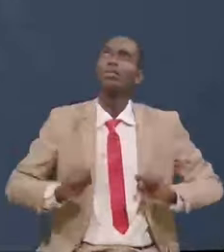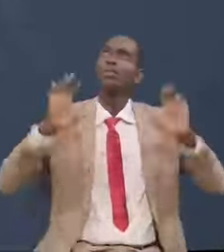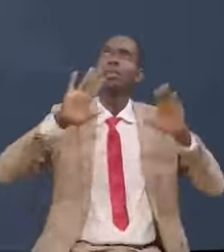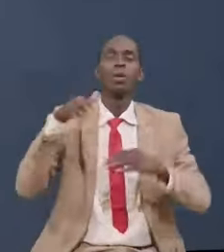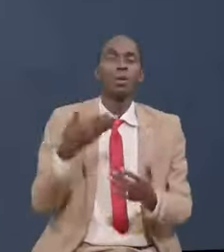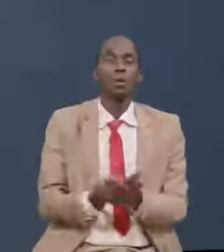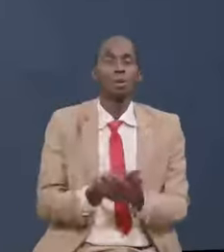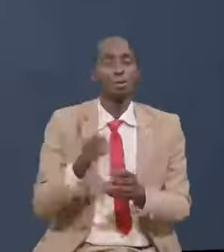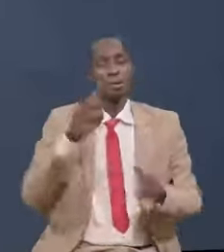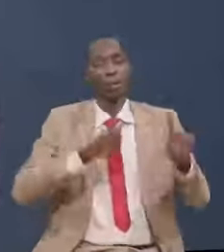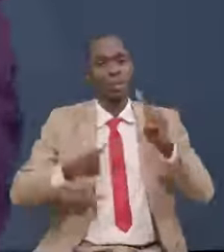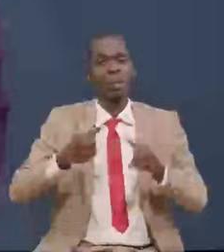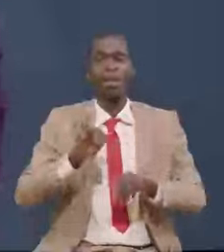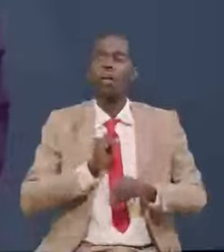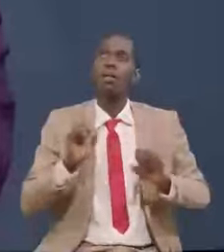J'abandonne tout.